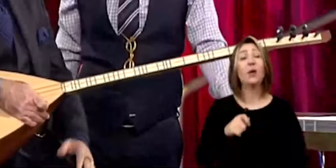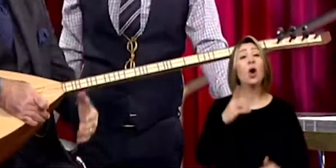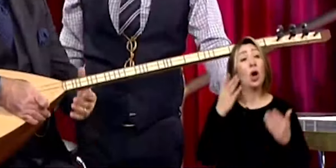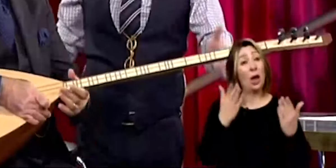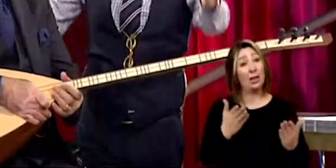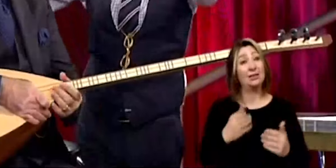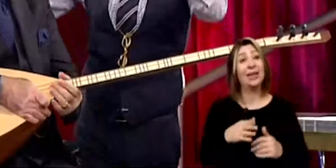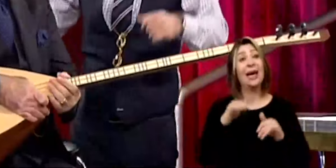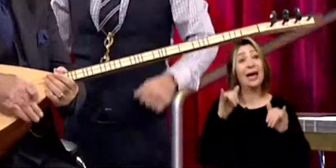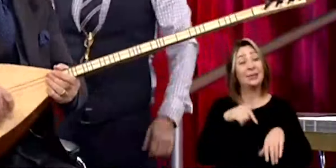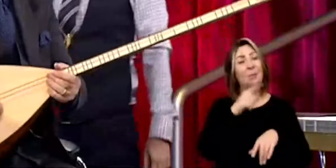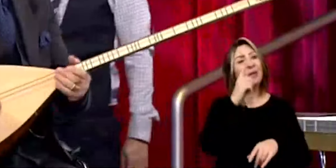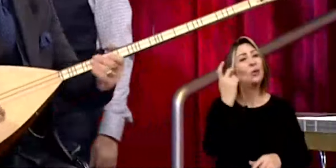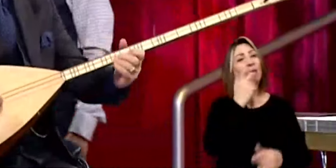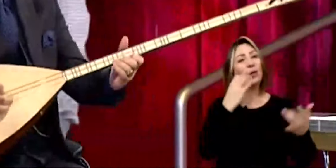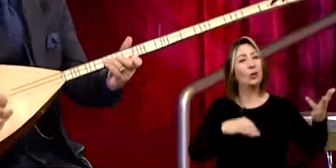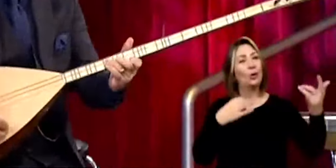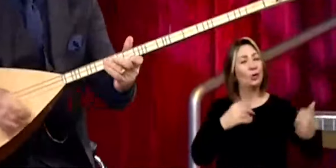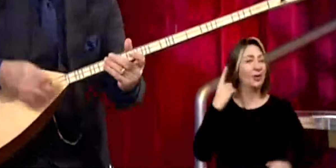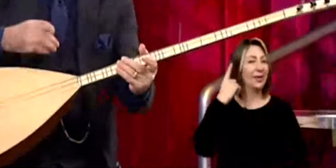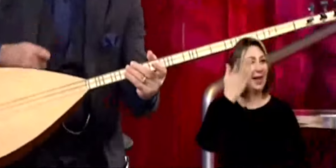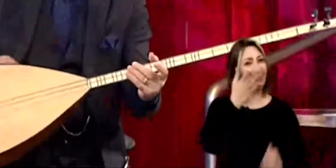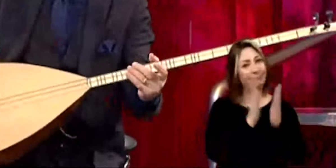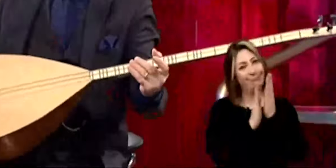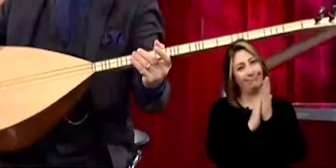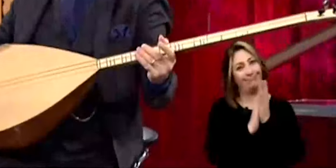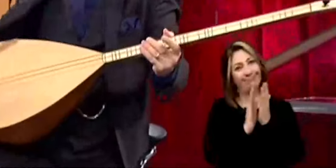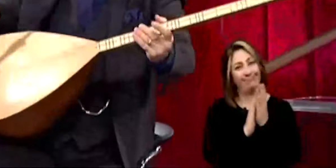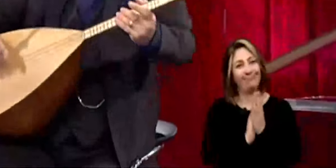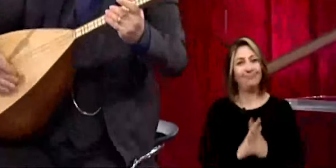Öyleyse aynı zamanda o zaman bir türkü dinleyelim Hüseyin Turan'dan. Alkışlıyoruz.